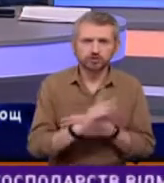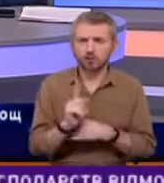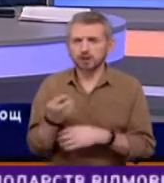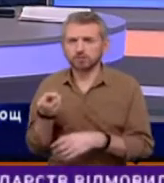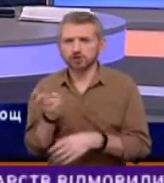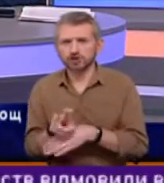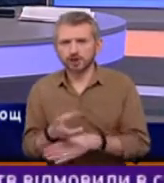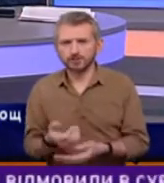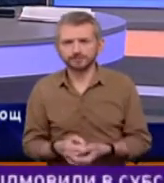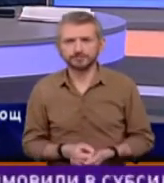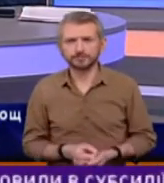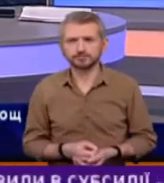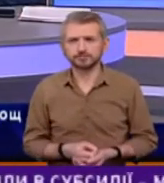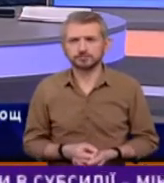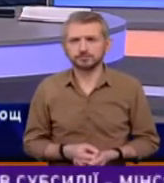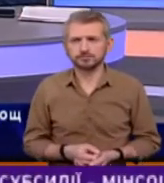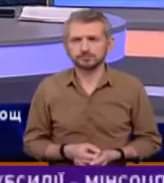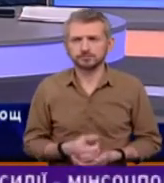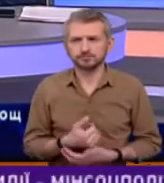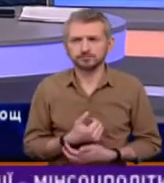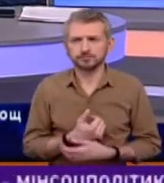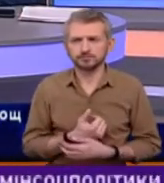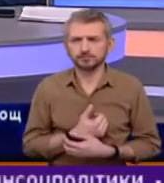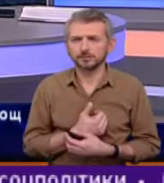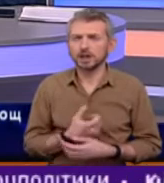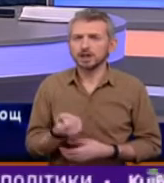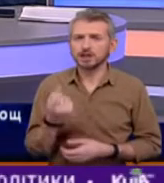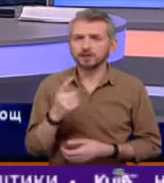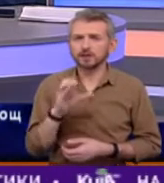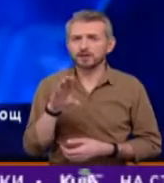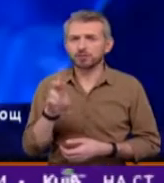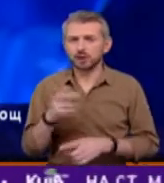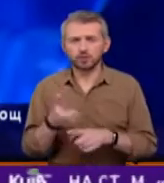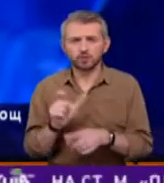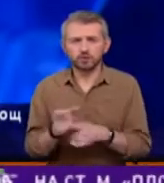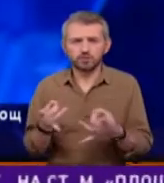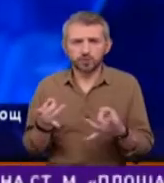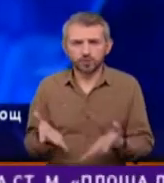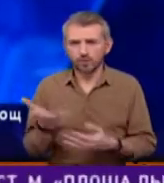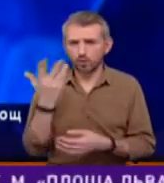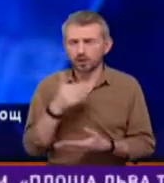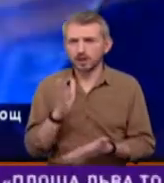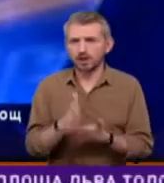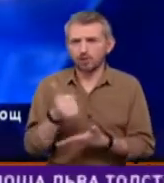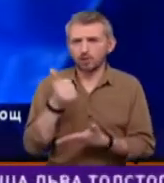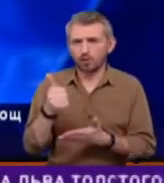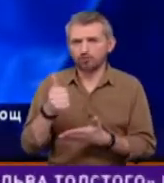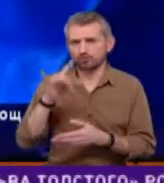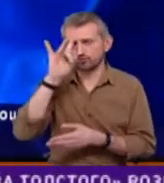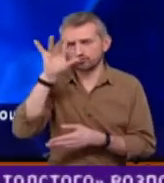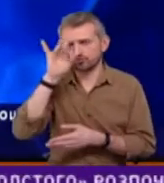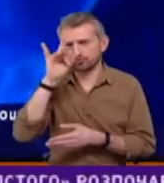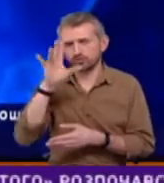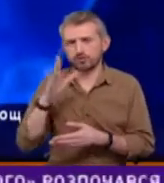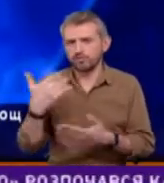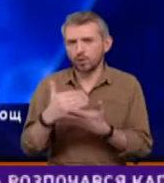прийшла. Пане Романе, значить, з'явилося СТБ дуже просто. Коли є хороший рейтинговий